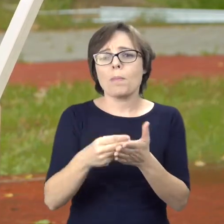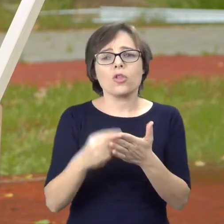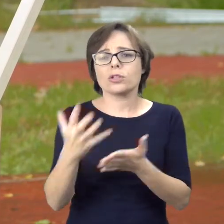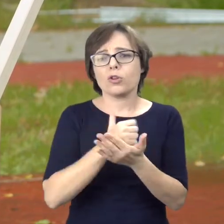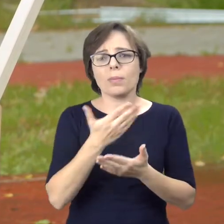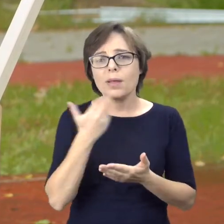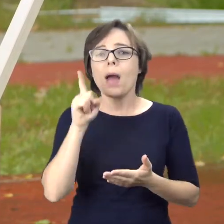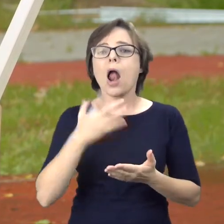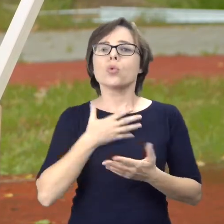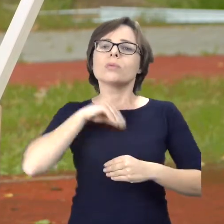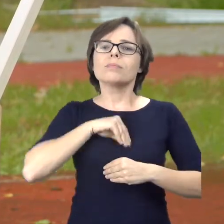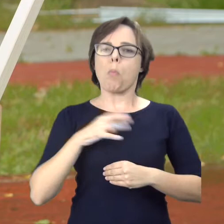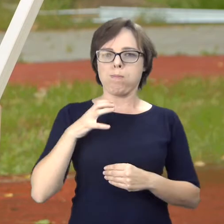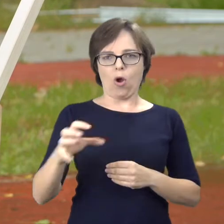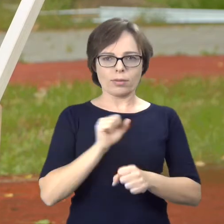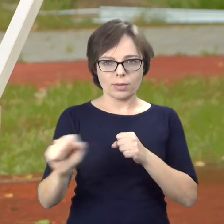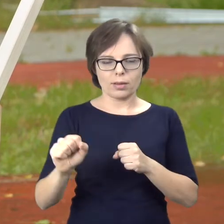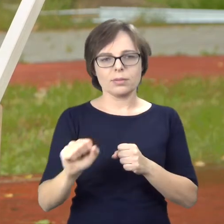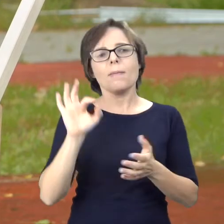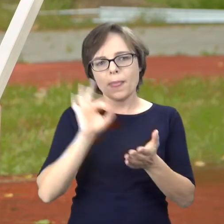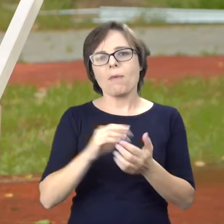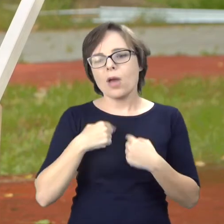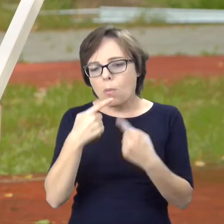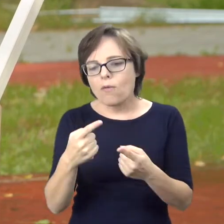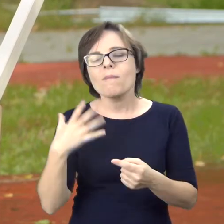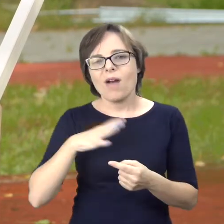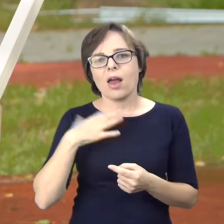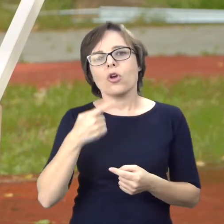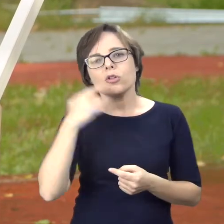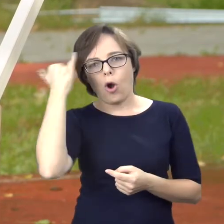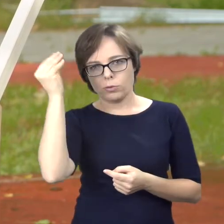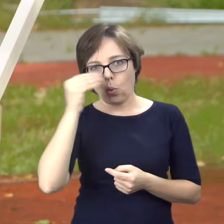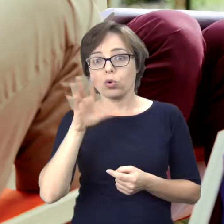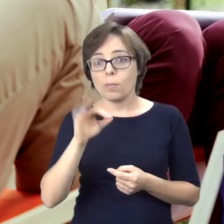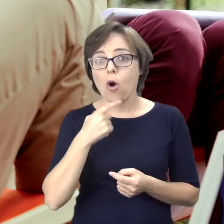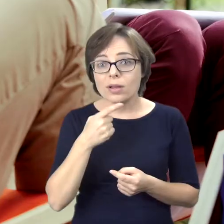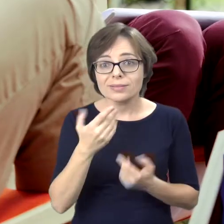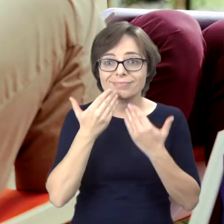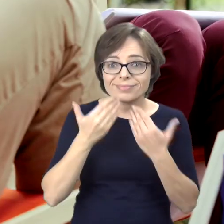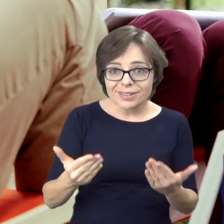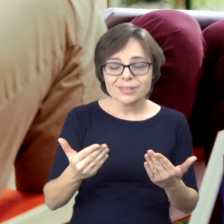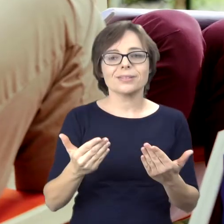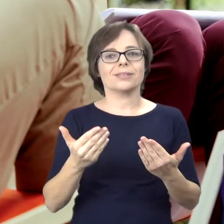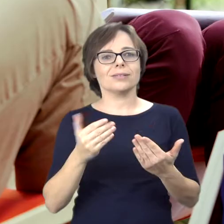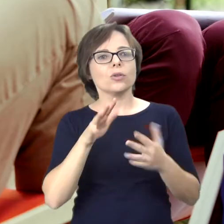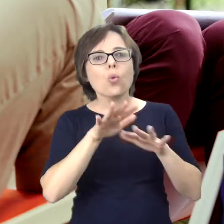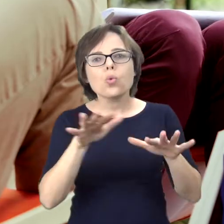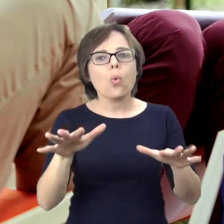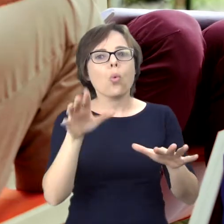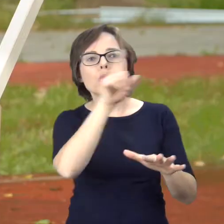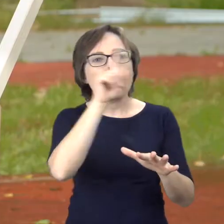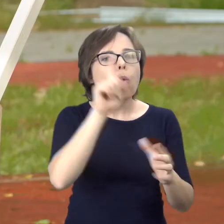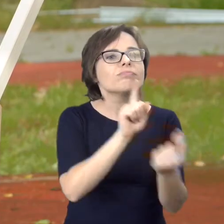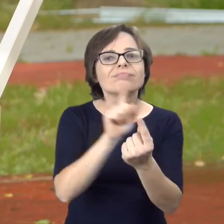czuję, że jestem bogatszy wewnętrznie. Na pewno powiedziałbym, uczy się języków, bo języki są bardzo ważne i mi to otwiera bardzo dużo, wiesz, furtek, takich